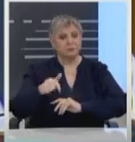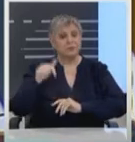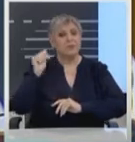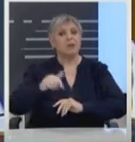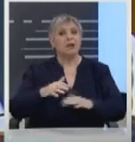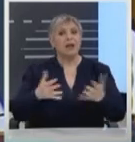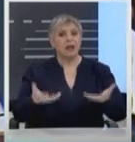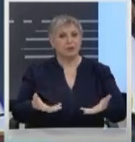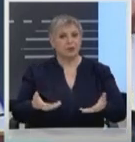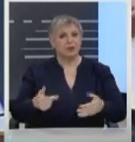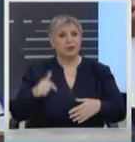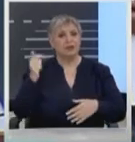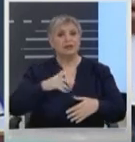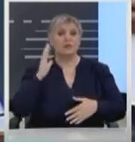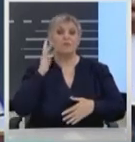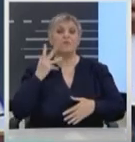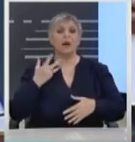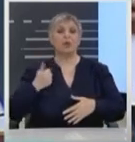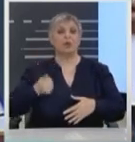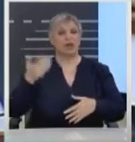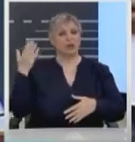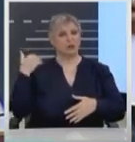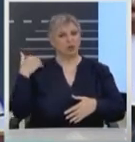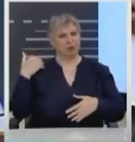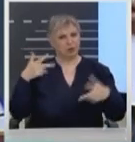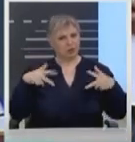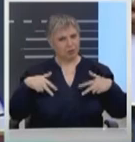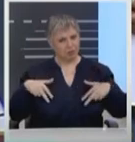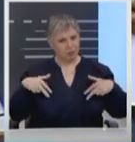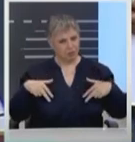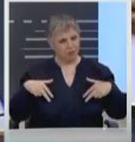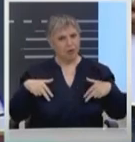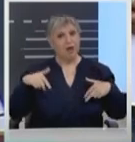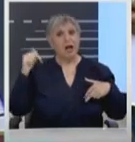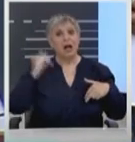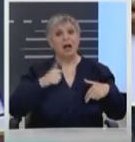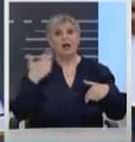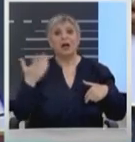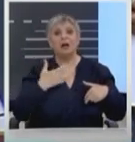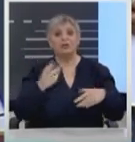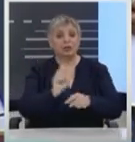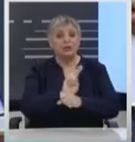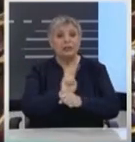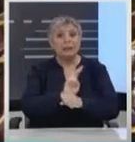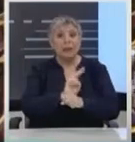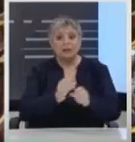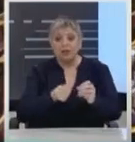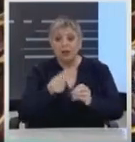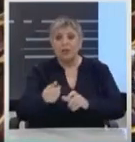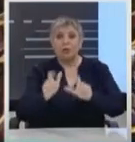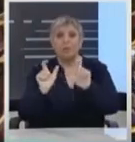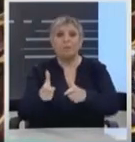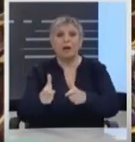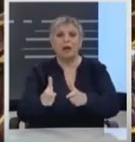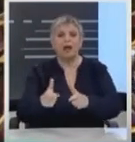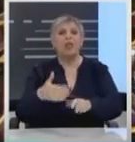χάρη στο γεγονός ότι η κυρία Μπακογιάννη δεν εφρόντισε τότε να διαβιβάσει το ένταλμα για να συλληφθεί. Διέφυγε στο